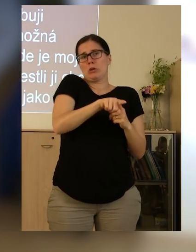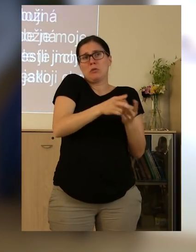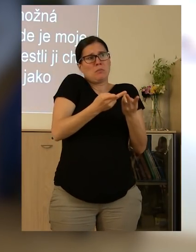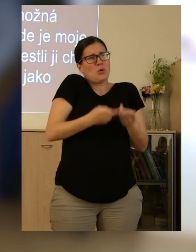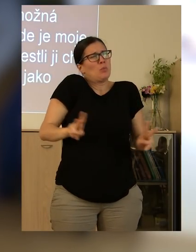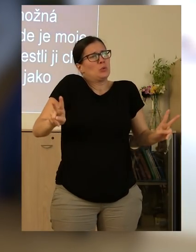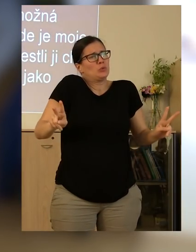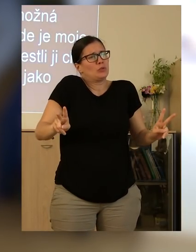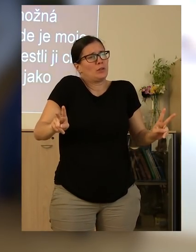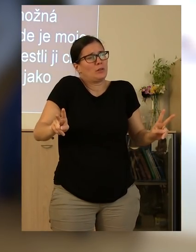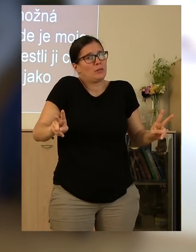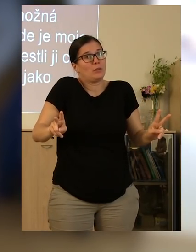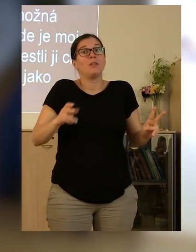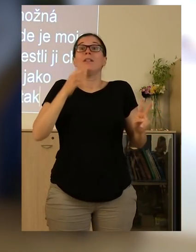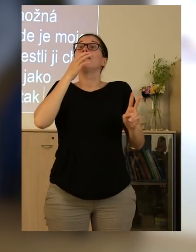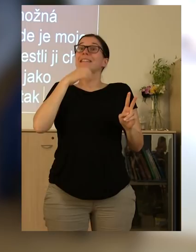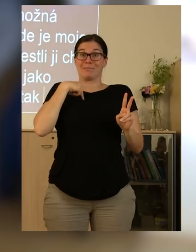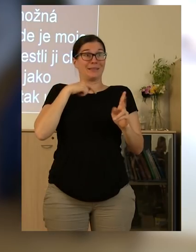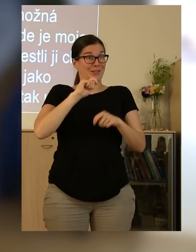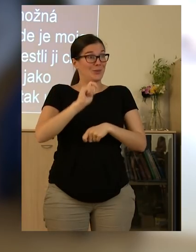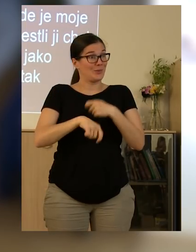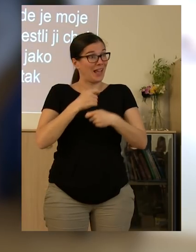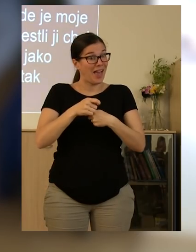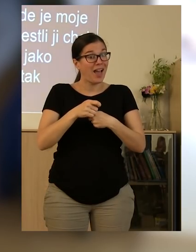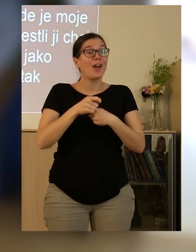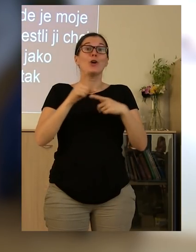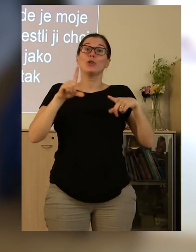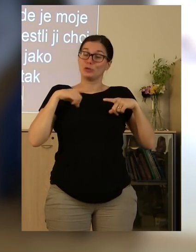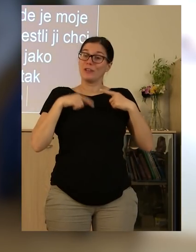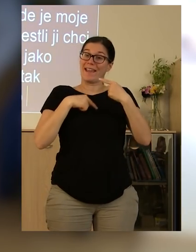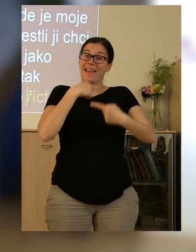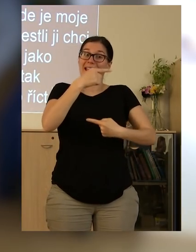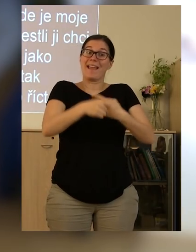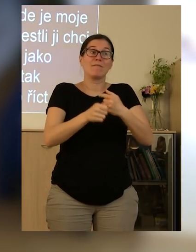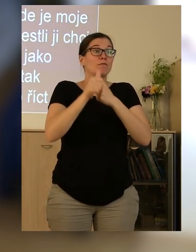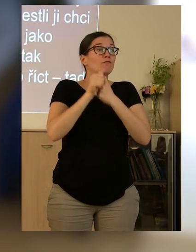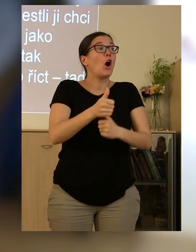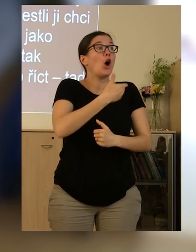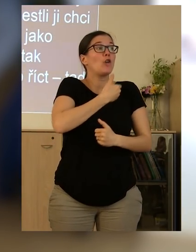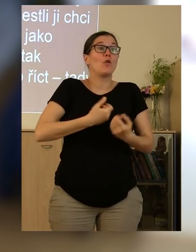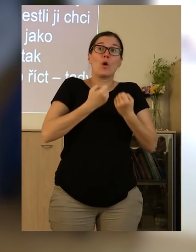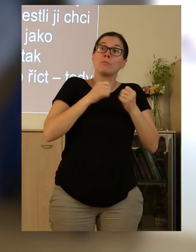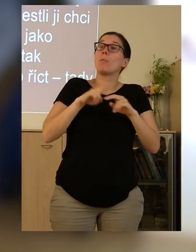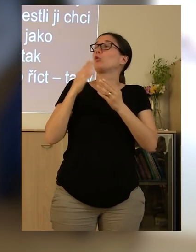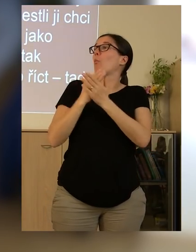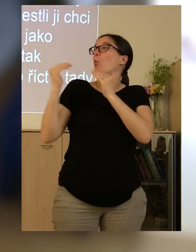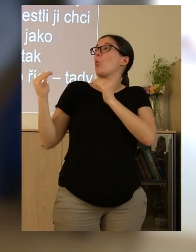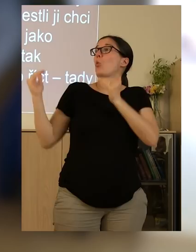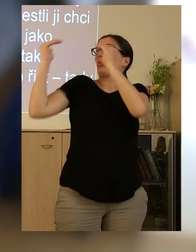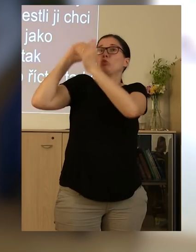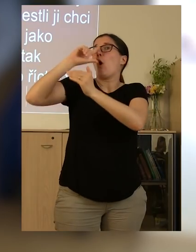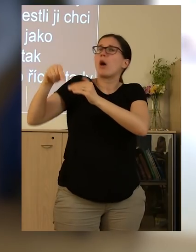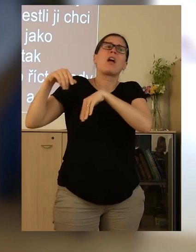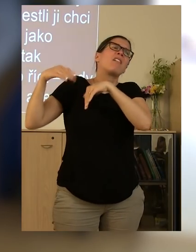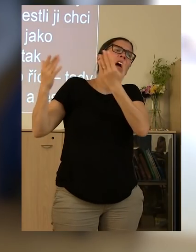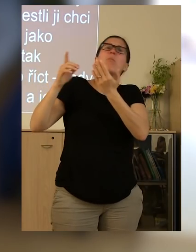jestliže to tak udělám, pak mám právo říct, hele, tady seš ty a já jdu takhle okolo tebe. A ty a jestli chceš, tak si můžu